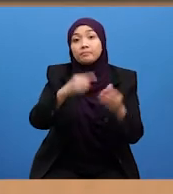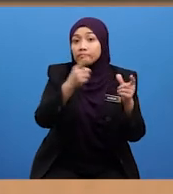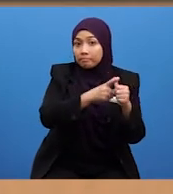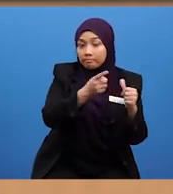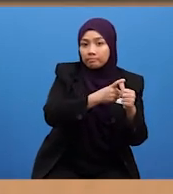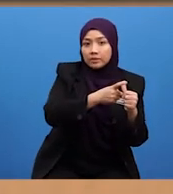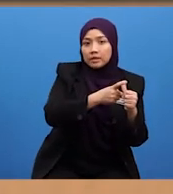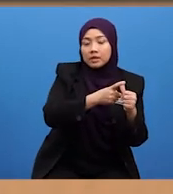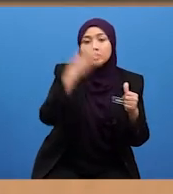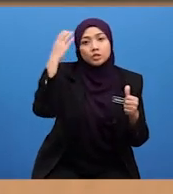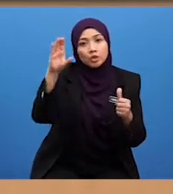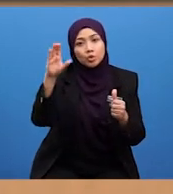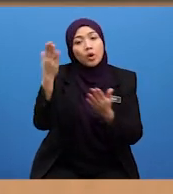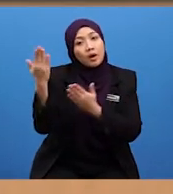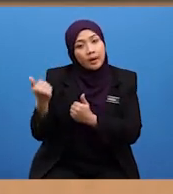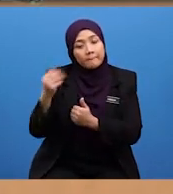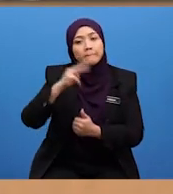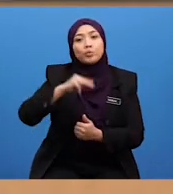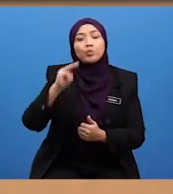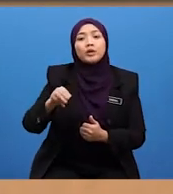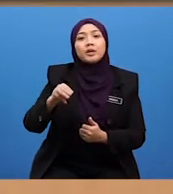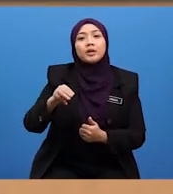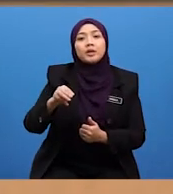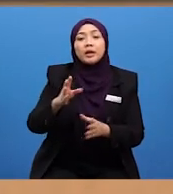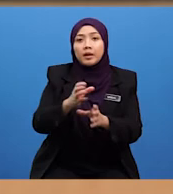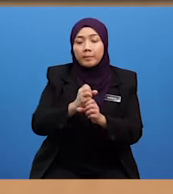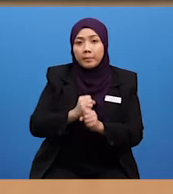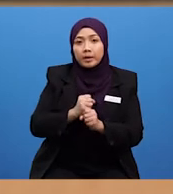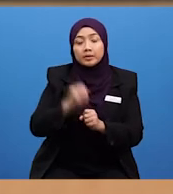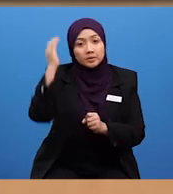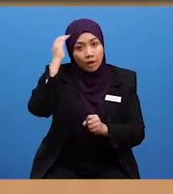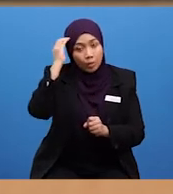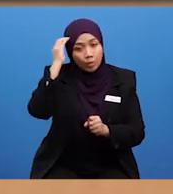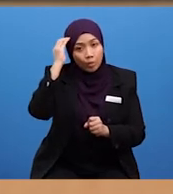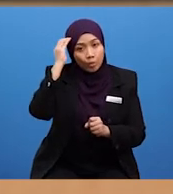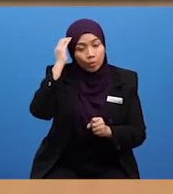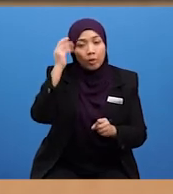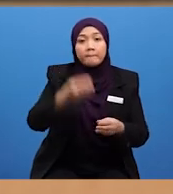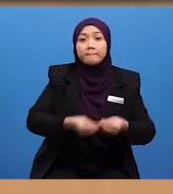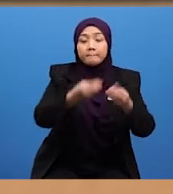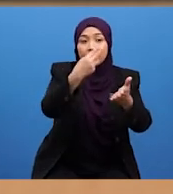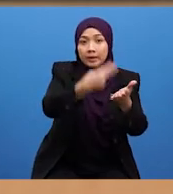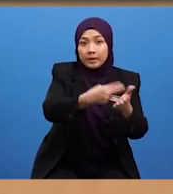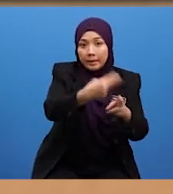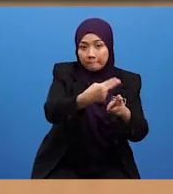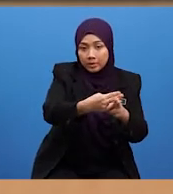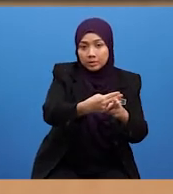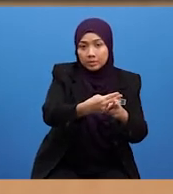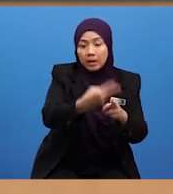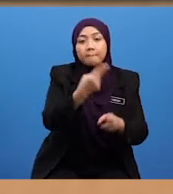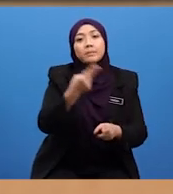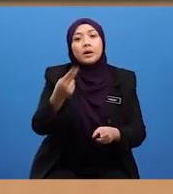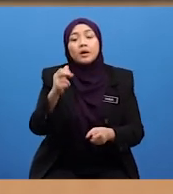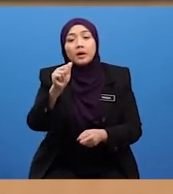Yang pertama, cikgu berharap murid-murid dapat mendefinisikan secara operasi bahan